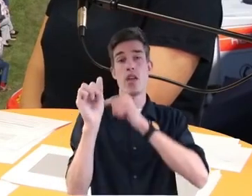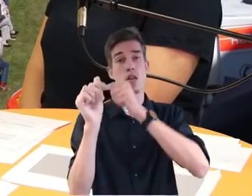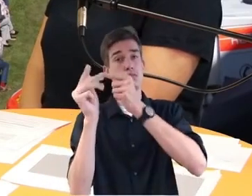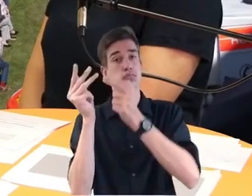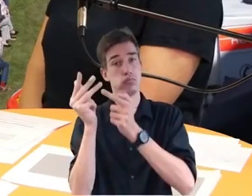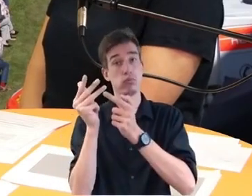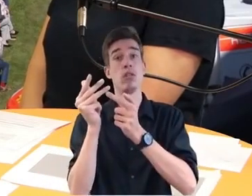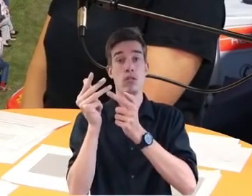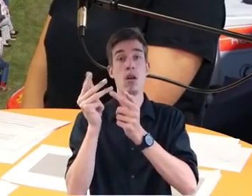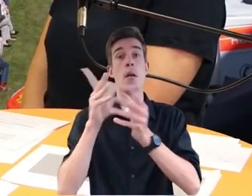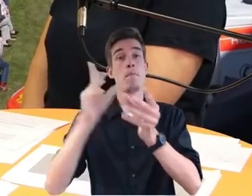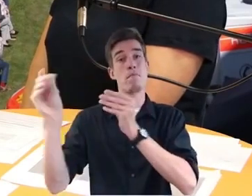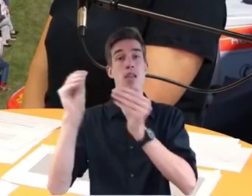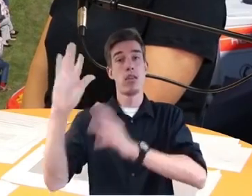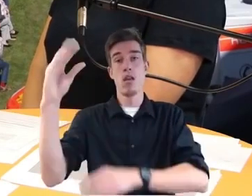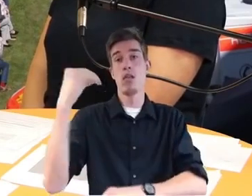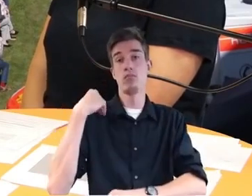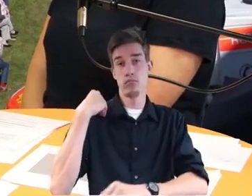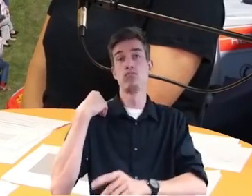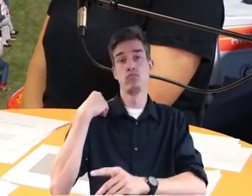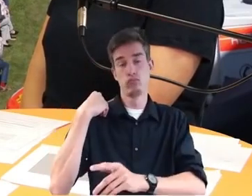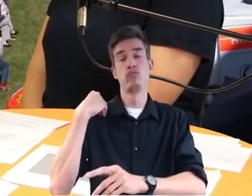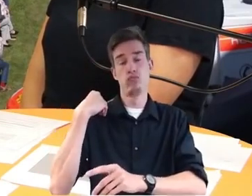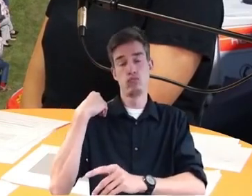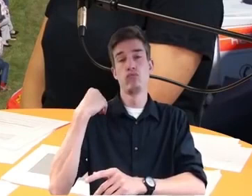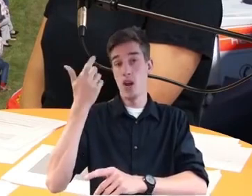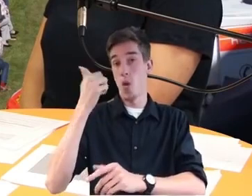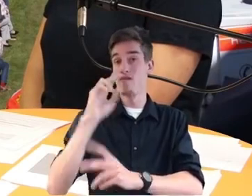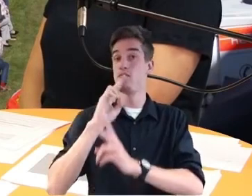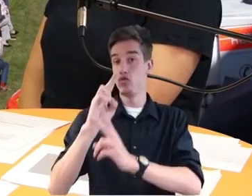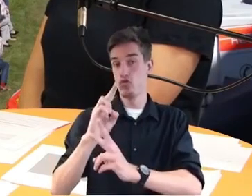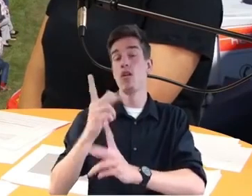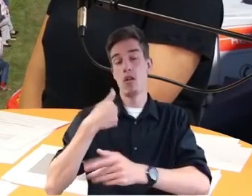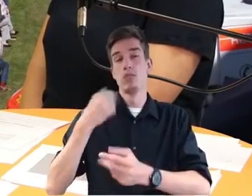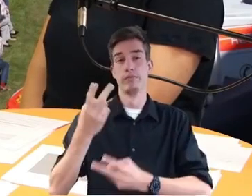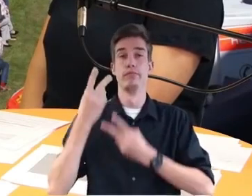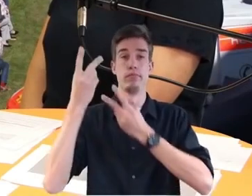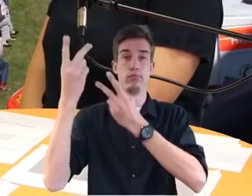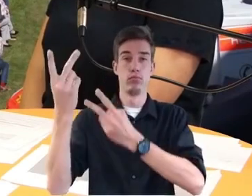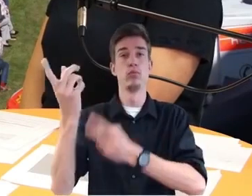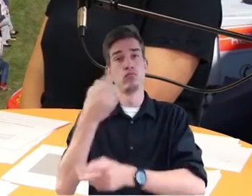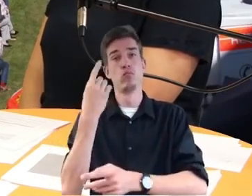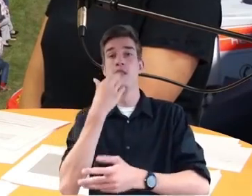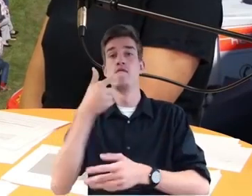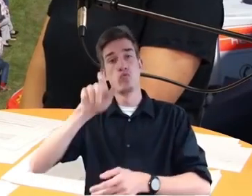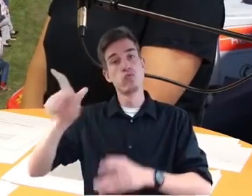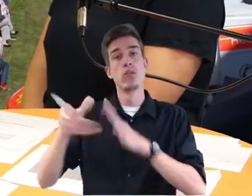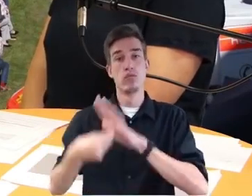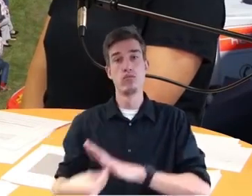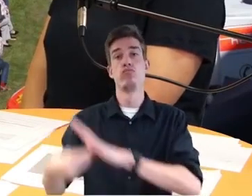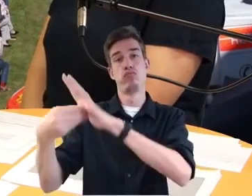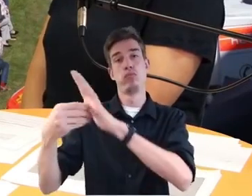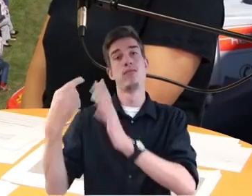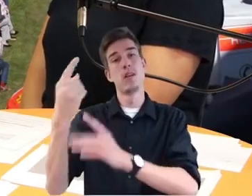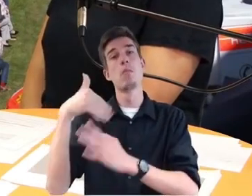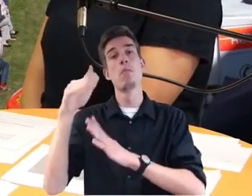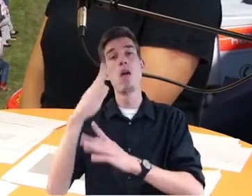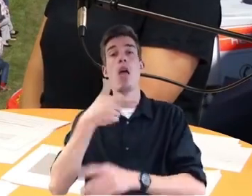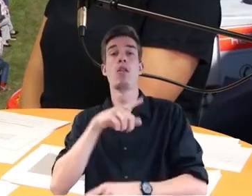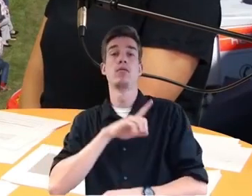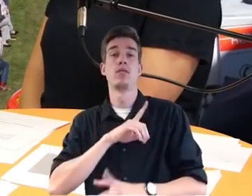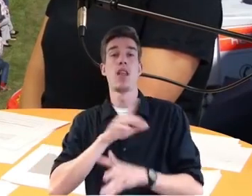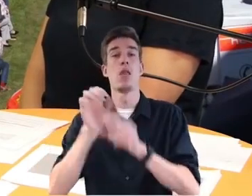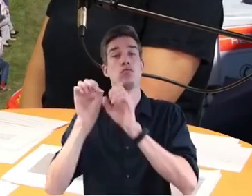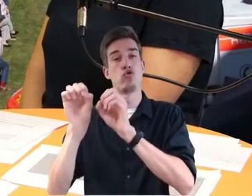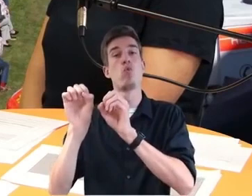dieses Material bei uns bestellen. Das ist dann eben unsere Unterstützung für die Gemeinden bei ihrer Arbeit, den Selbstschutz zu fördern. Die